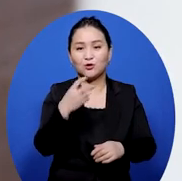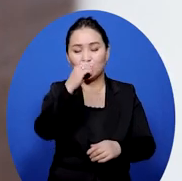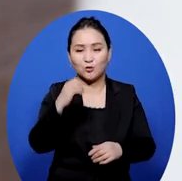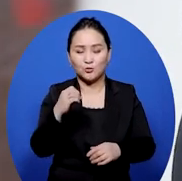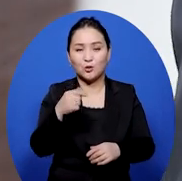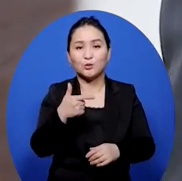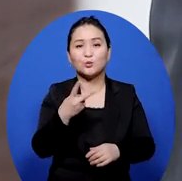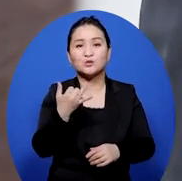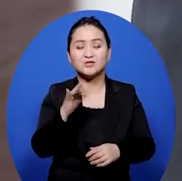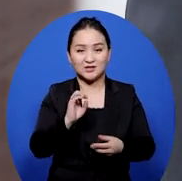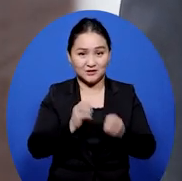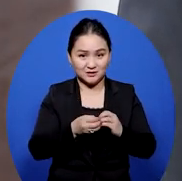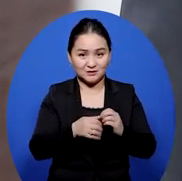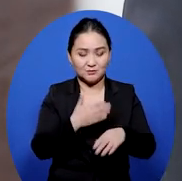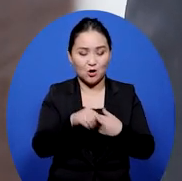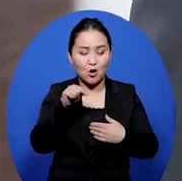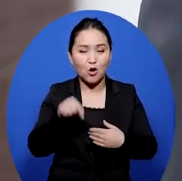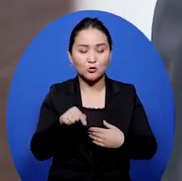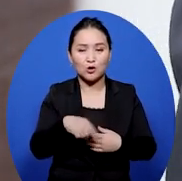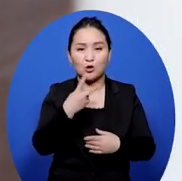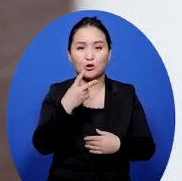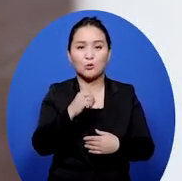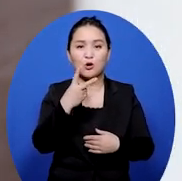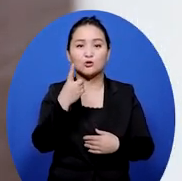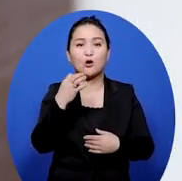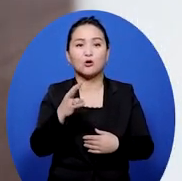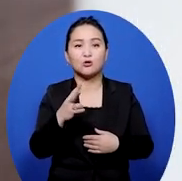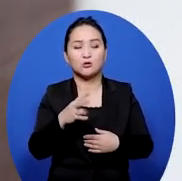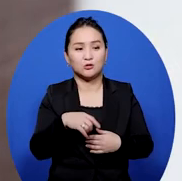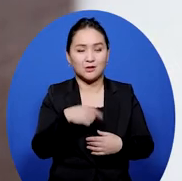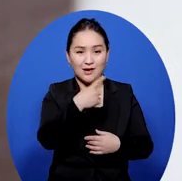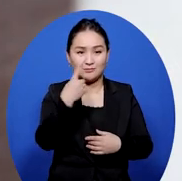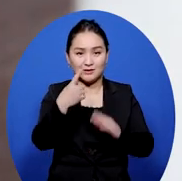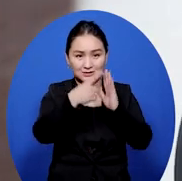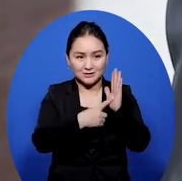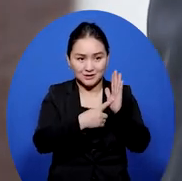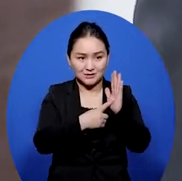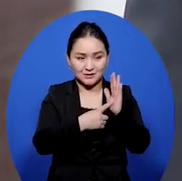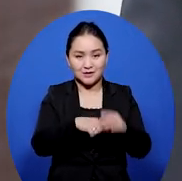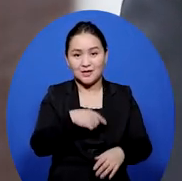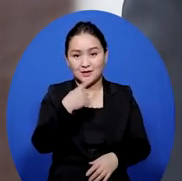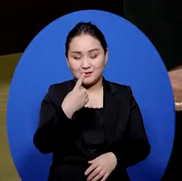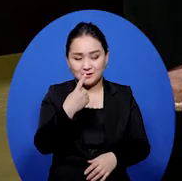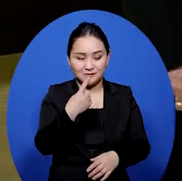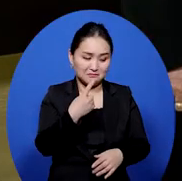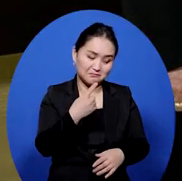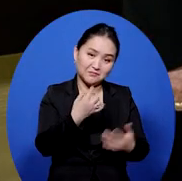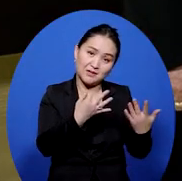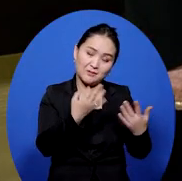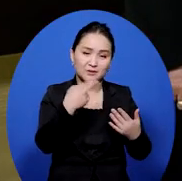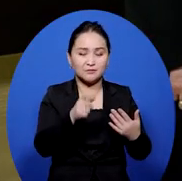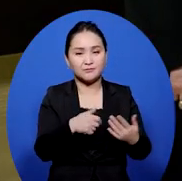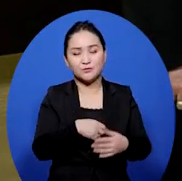98.2% гүйцэтгэлтэйгээр явж байна. За яг өнөөдрийн байдлаар 2021 оны 11 сарын 1-ний байд 11 сарын 8-ний